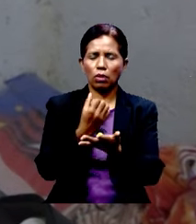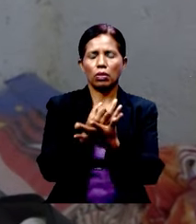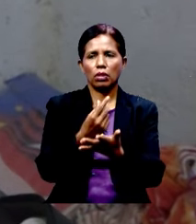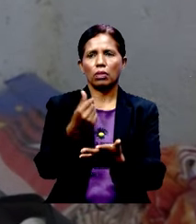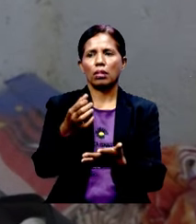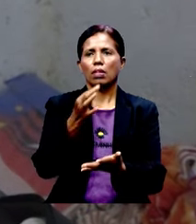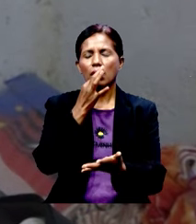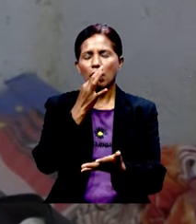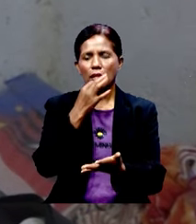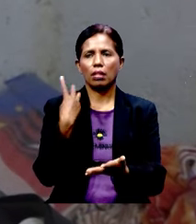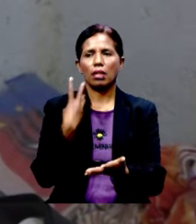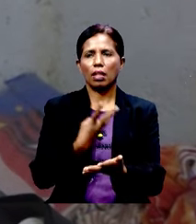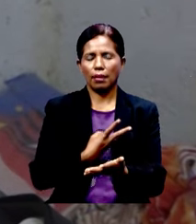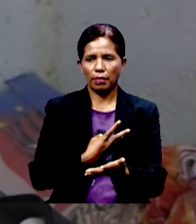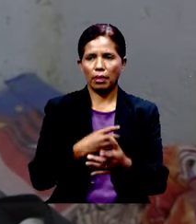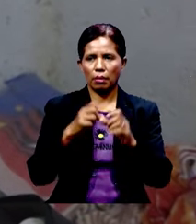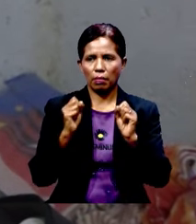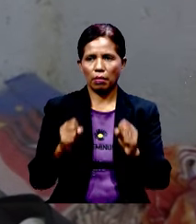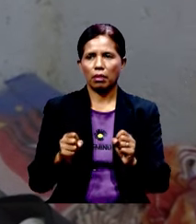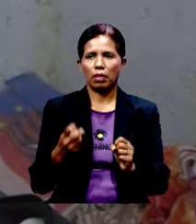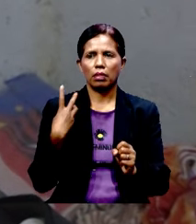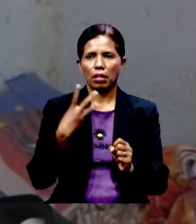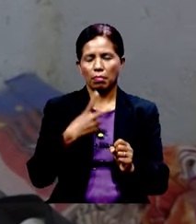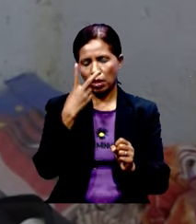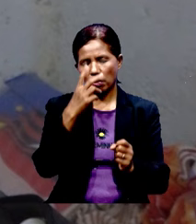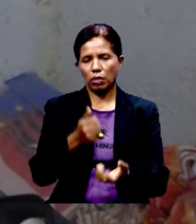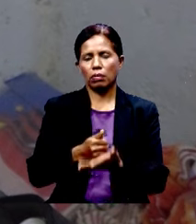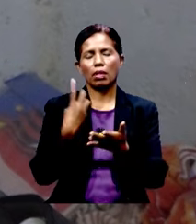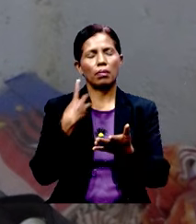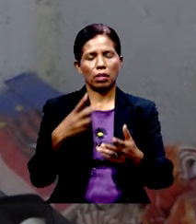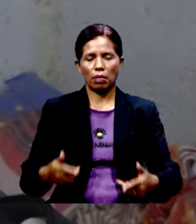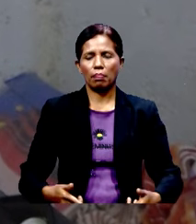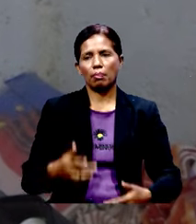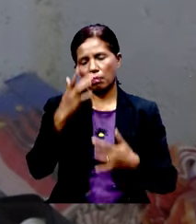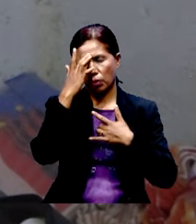hahanu mamai para amore terata mine moras ne.